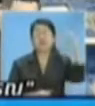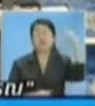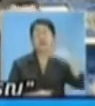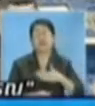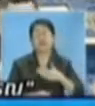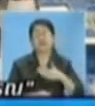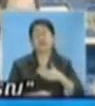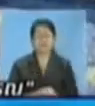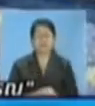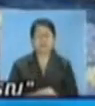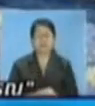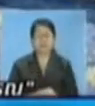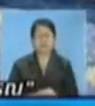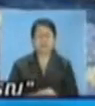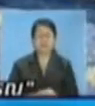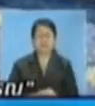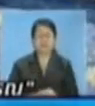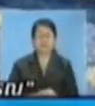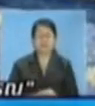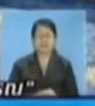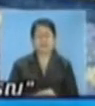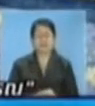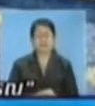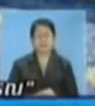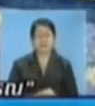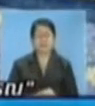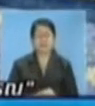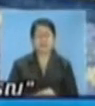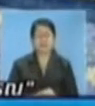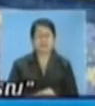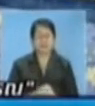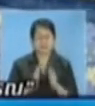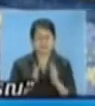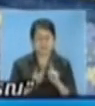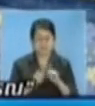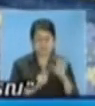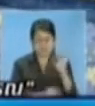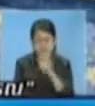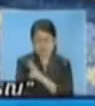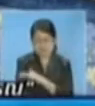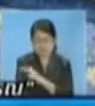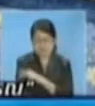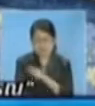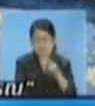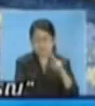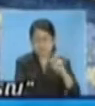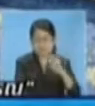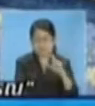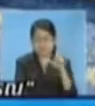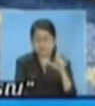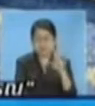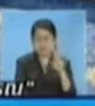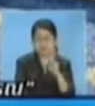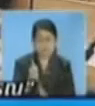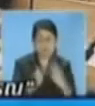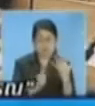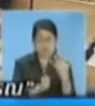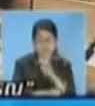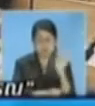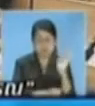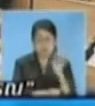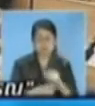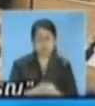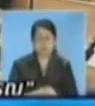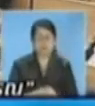ใหญ่95ต่อ40เสียงไม่ถอดถอนคุณสุเทพเทือกสุบรรณออกจากตำแหน่งอดีตนายกรัฐมนตรีนะครับ